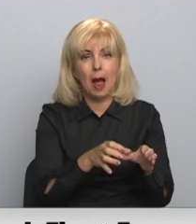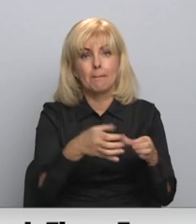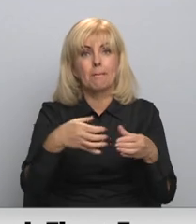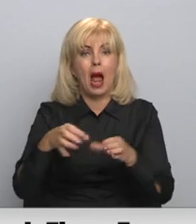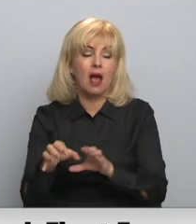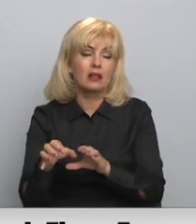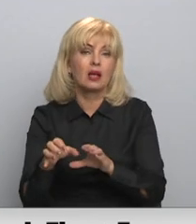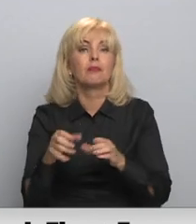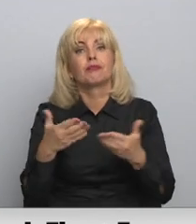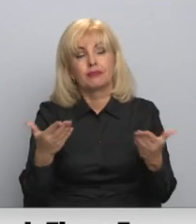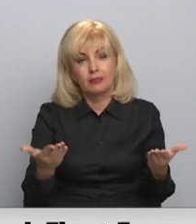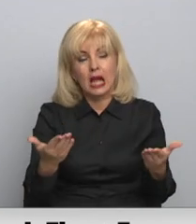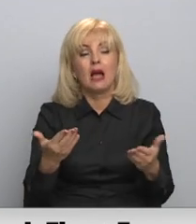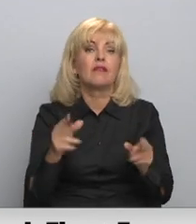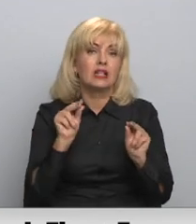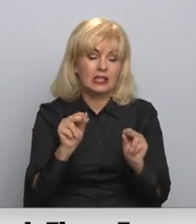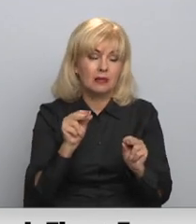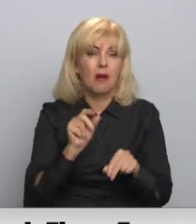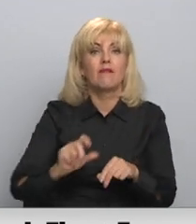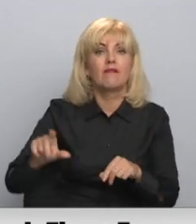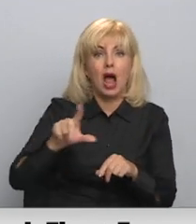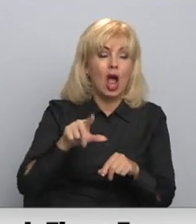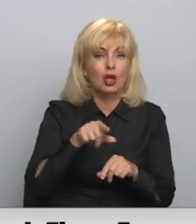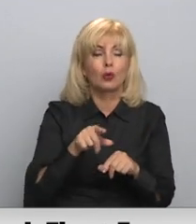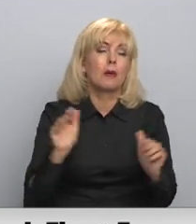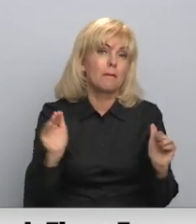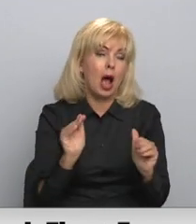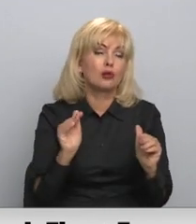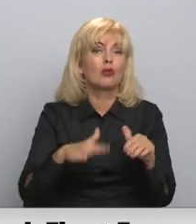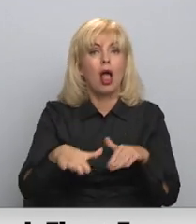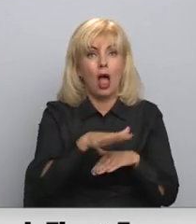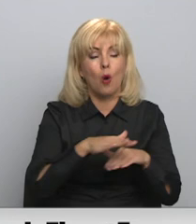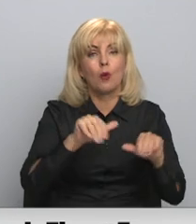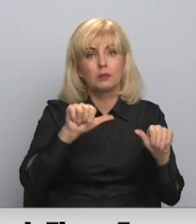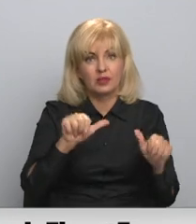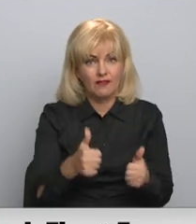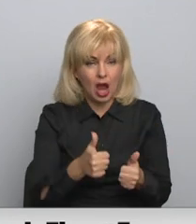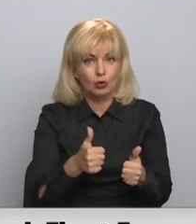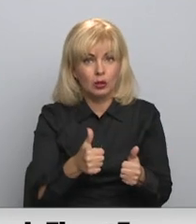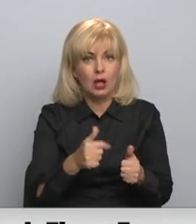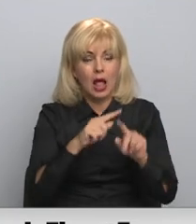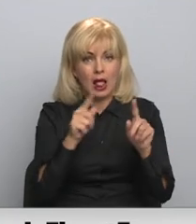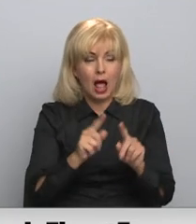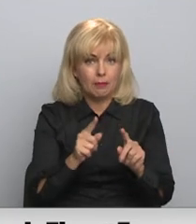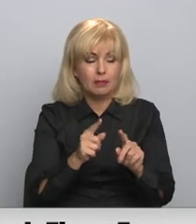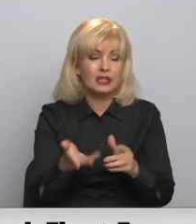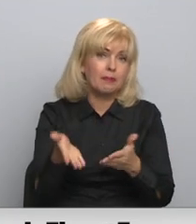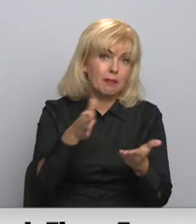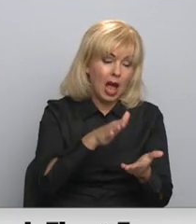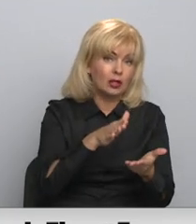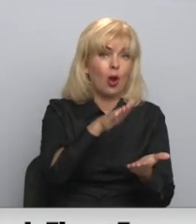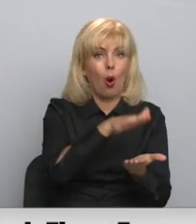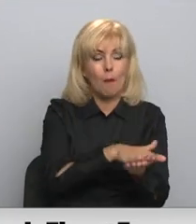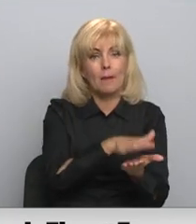to visticamāk nāksies vairāk šādus nelielus laukumus veidot un lapas kompostēt. Nebūs jau citas